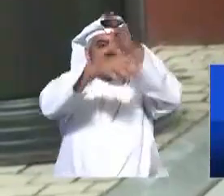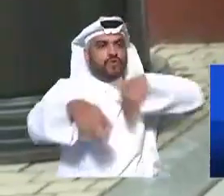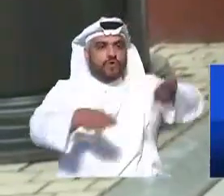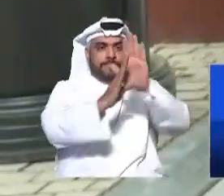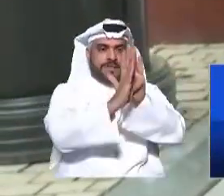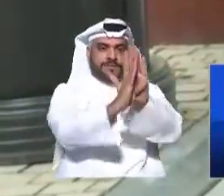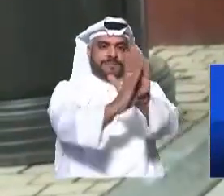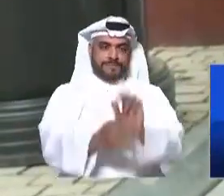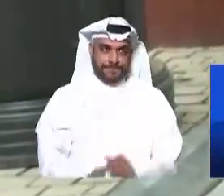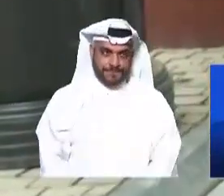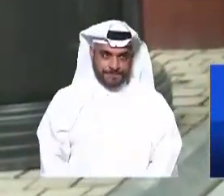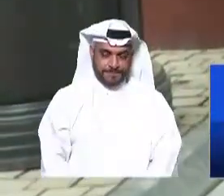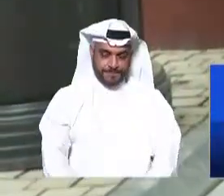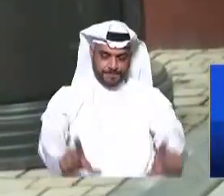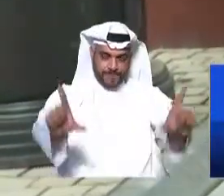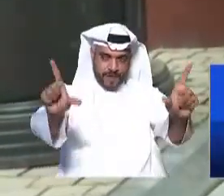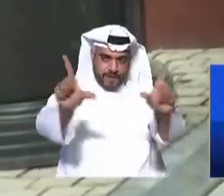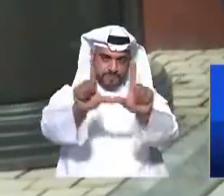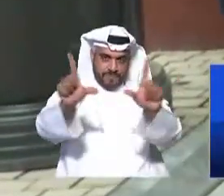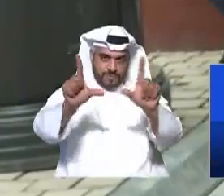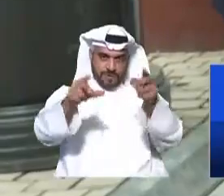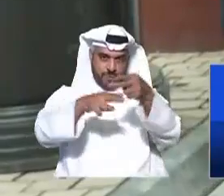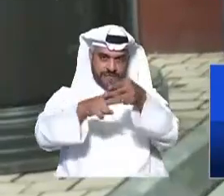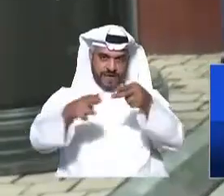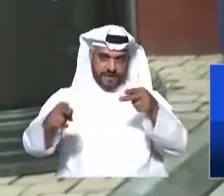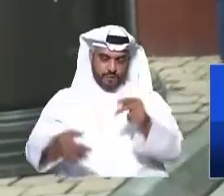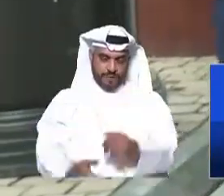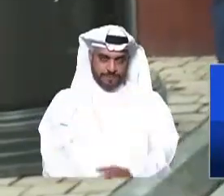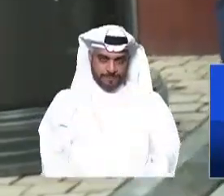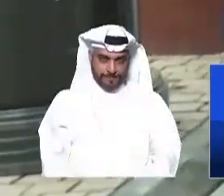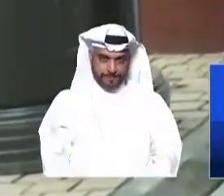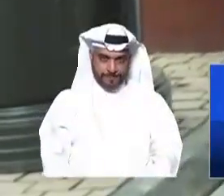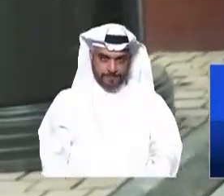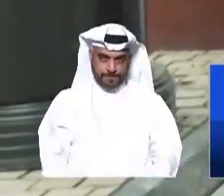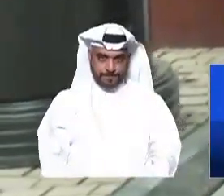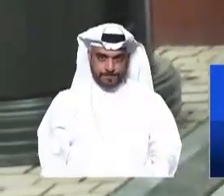والأمن المجتمعي. يوسف صفر، تلفزيون دولة الكويت.